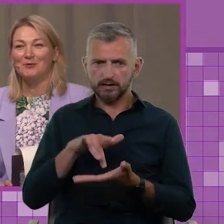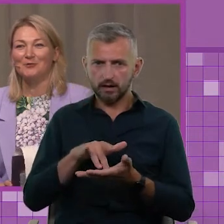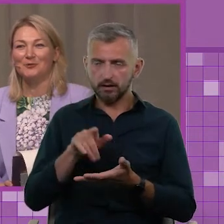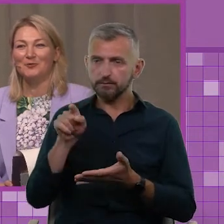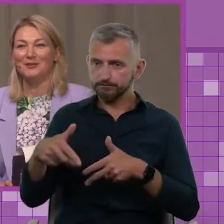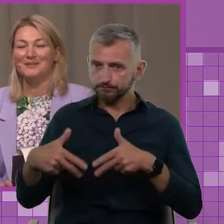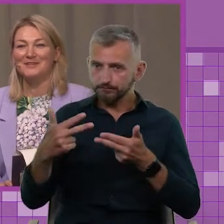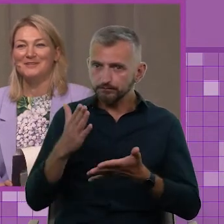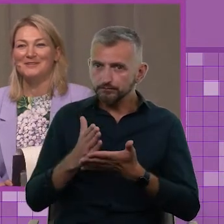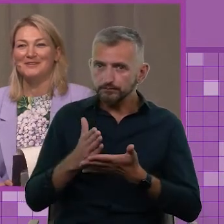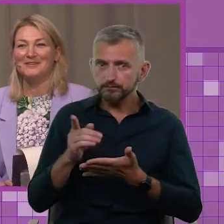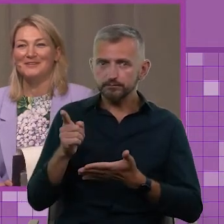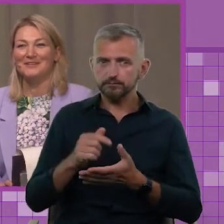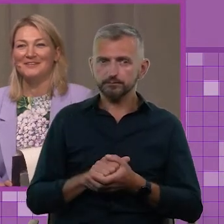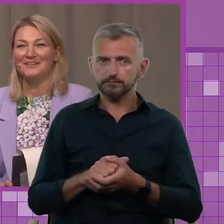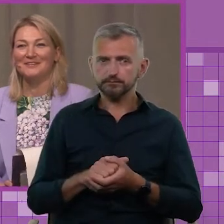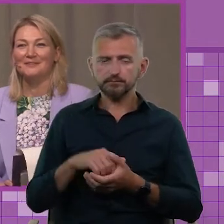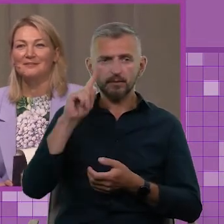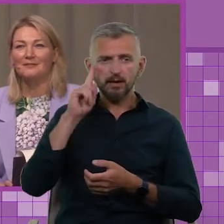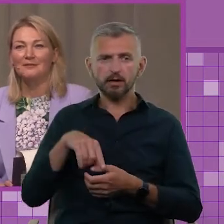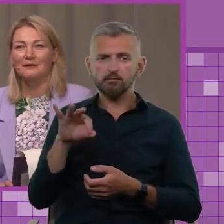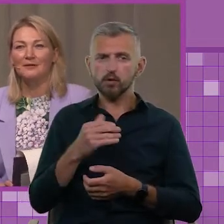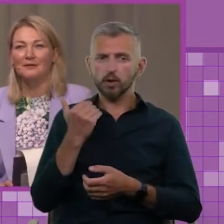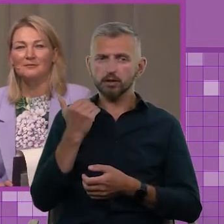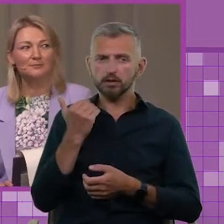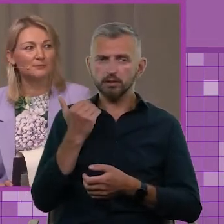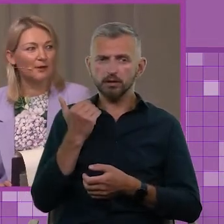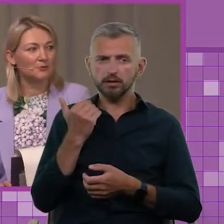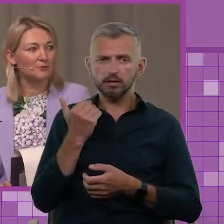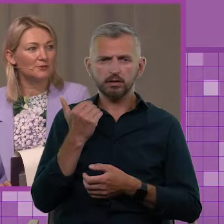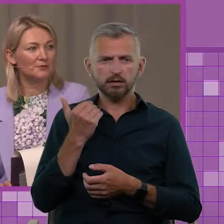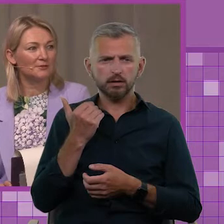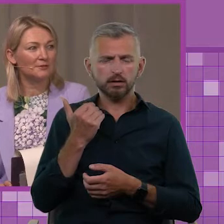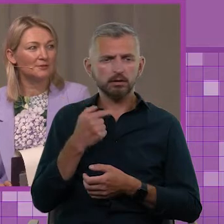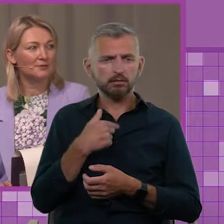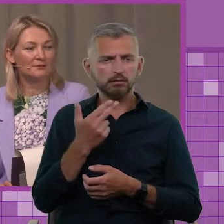нами на зв'язку. Знаємо про твою...